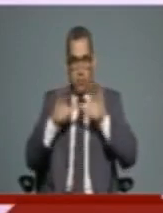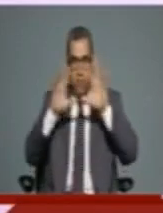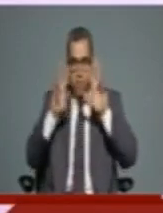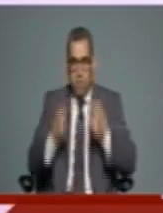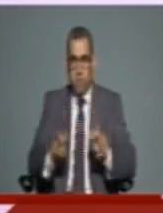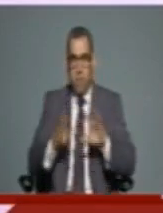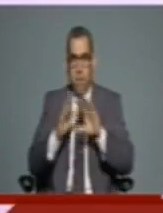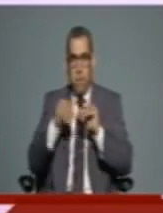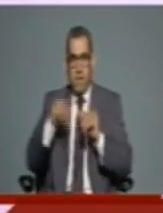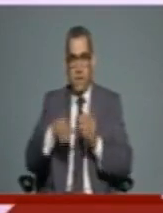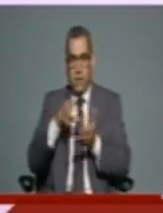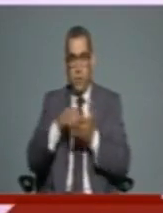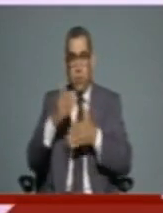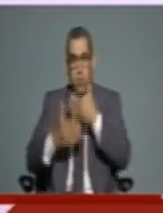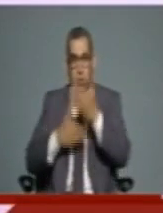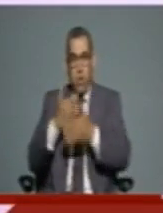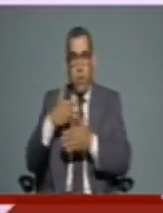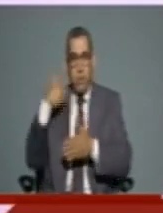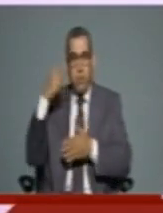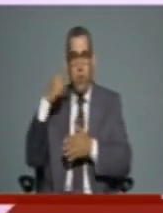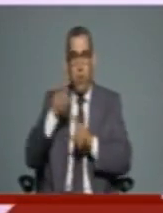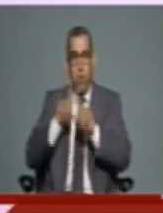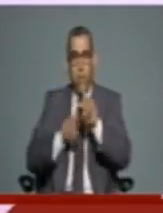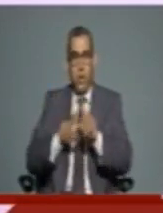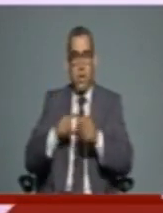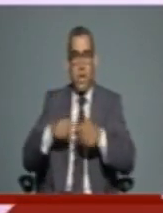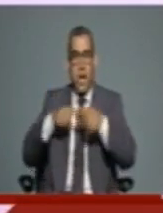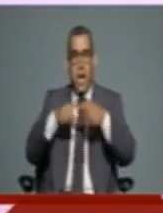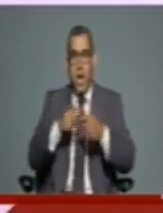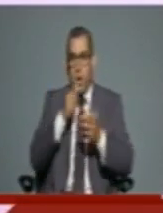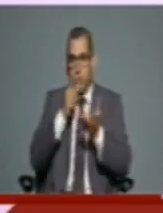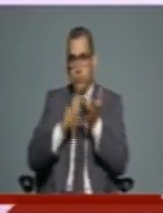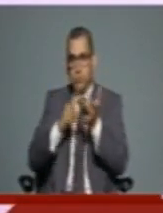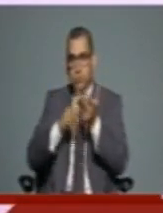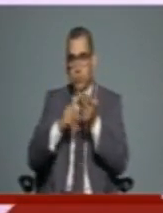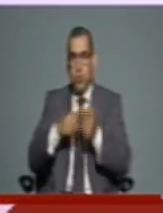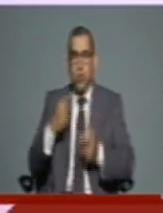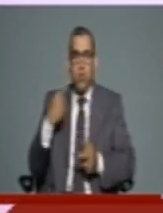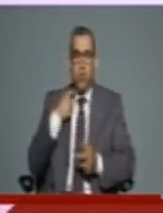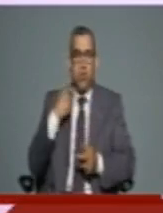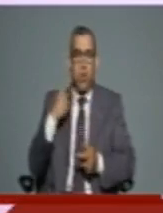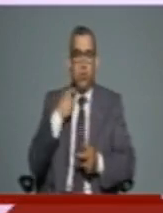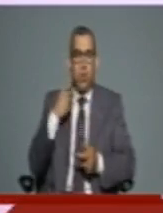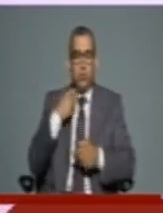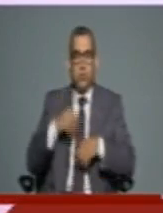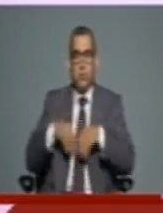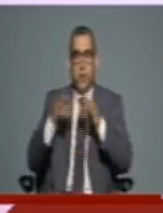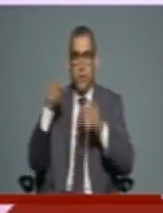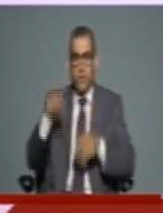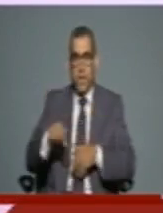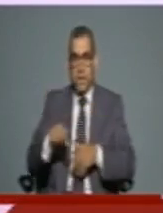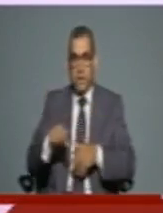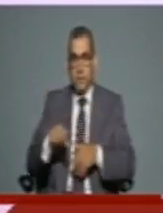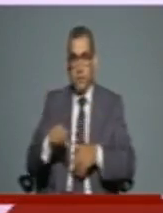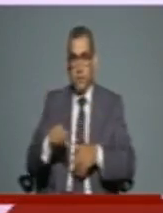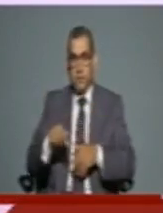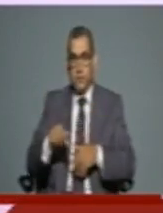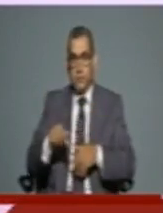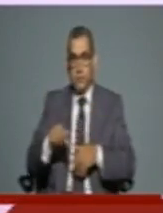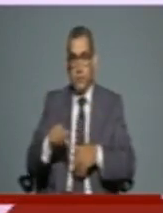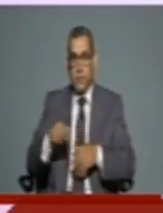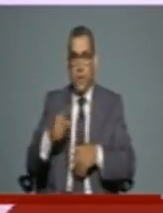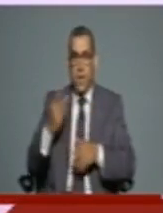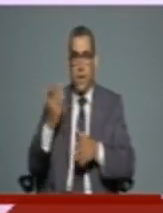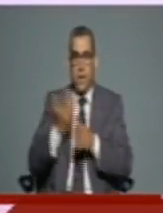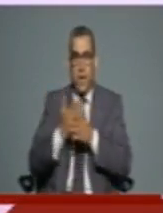ما قاله وزير النقل أن الخسارة الناتجة من عدم كفاءة